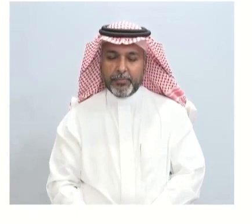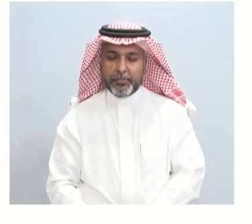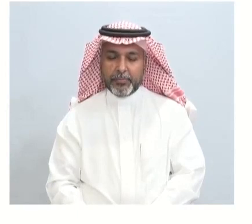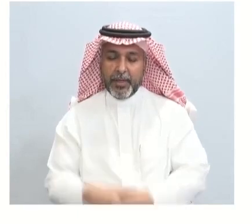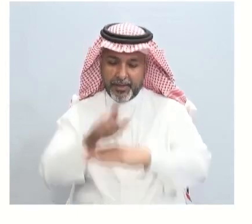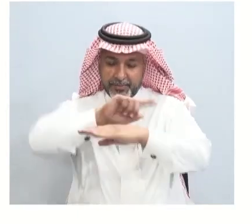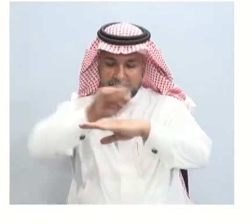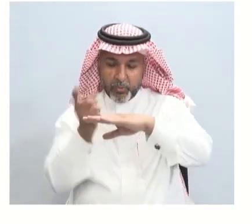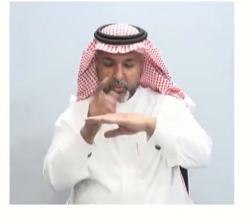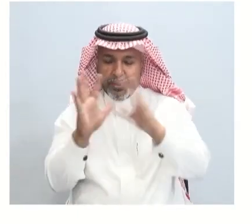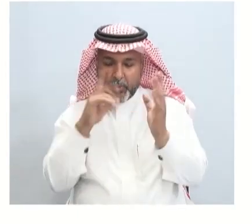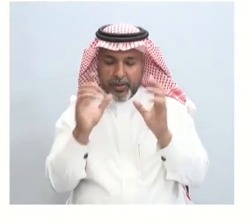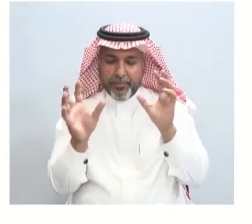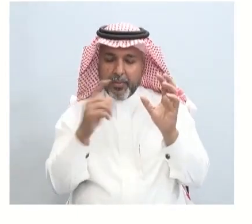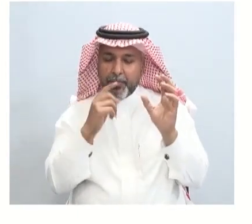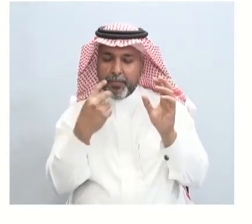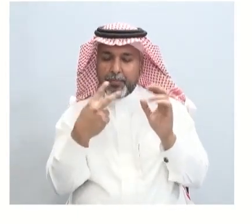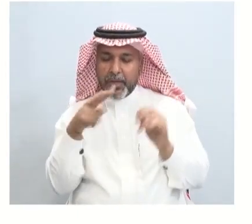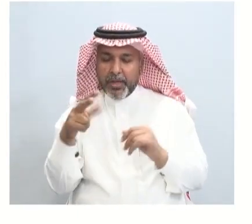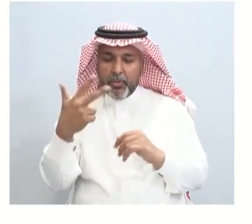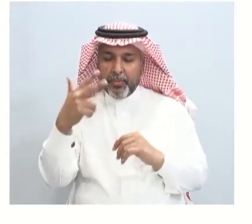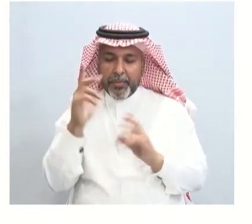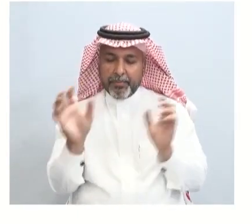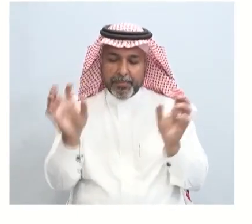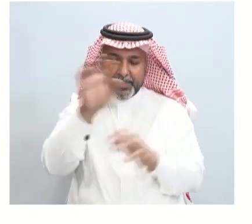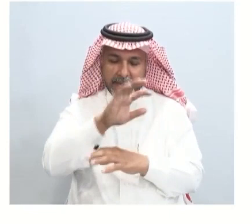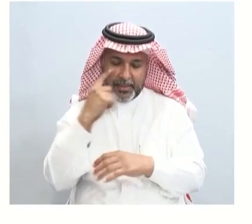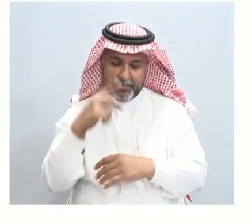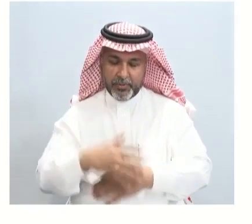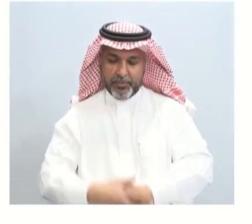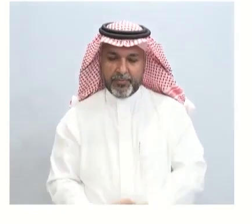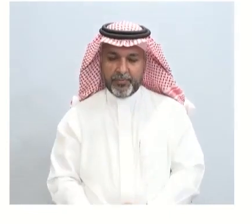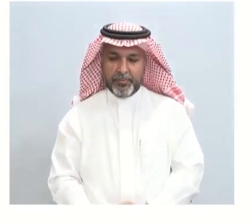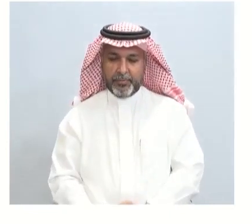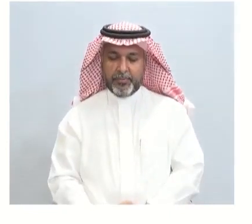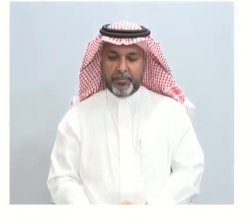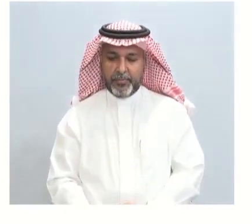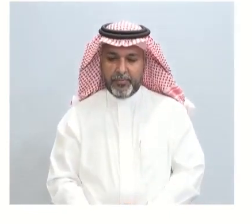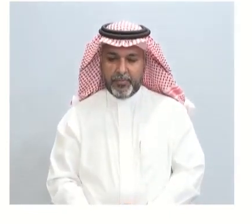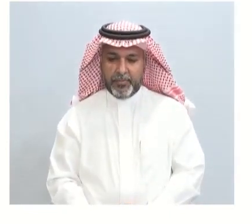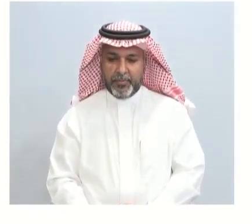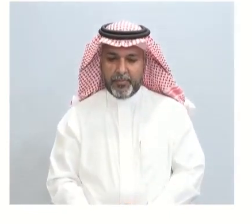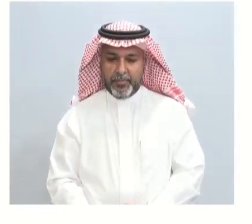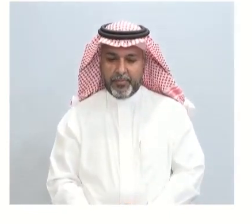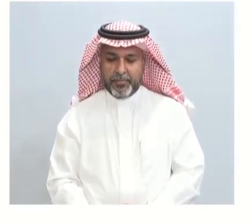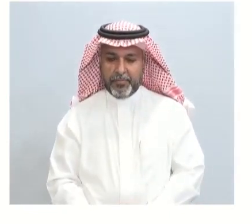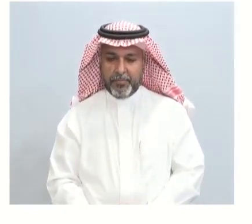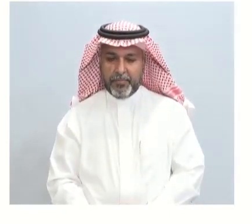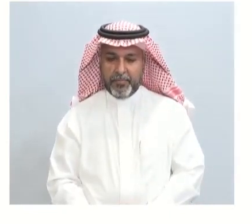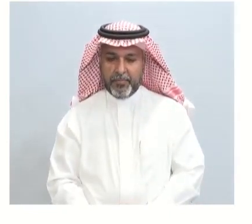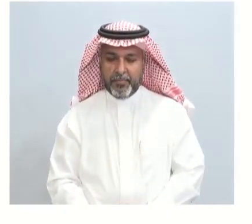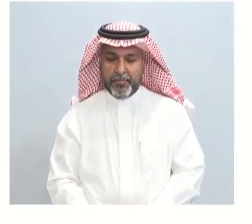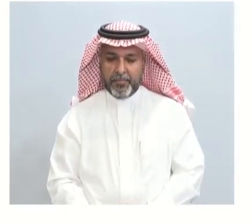الدوره بالنسبه للداله كوسيك 2 ثيتا بهذه البساطه بذلك ايها الاخوه الكرام يعني